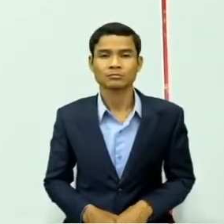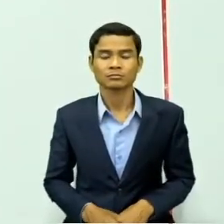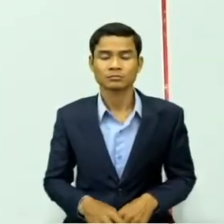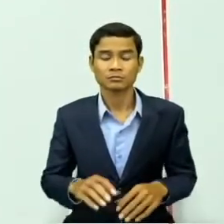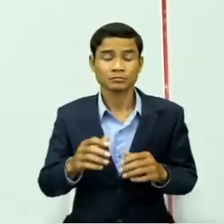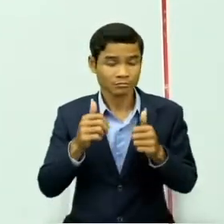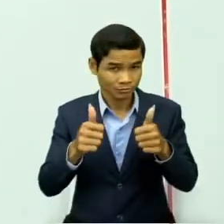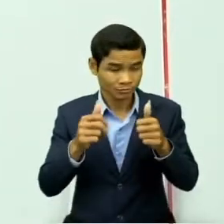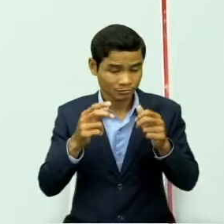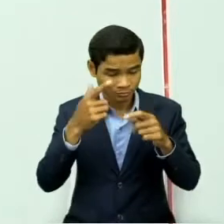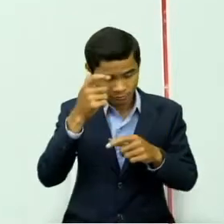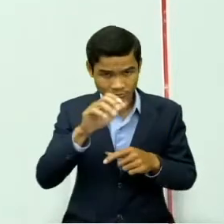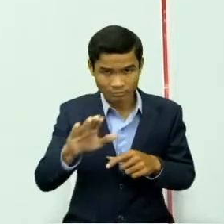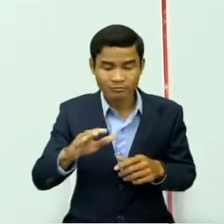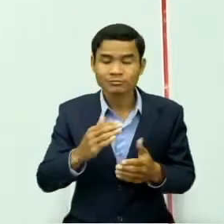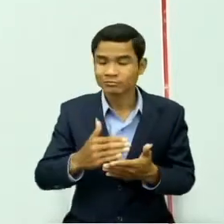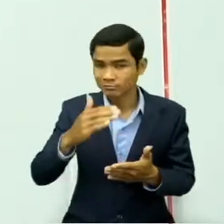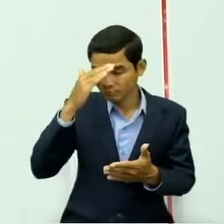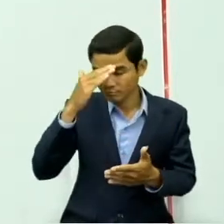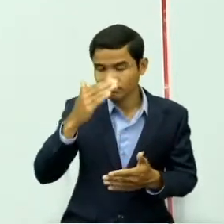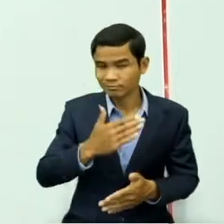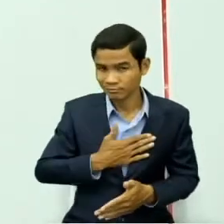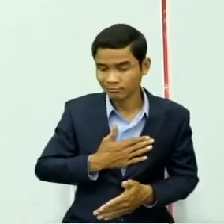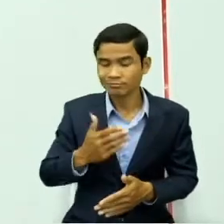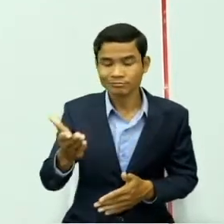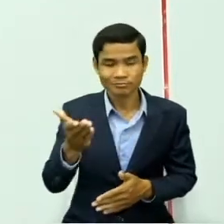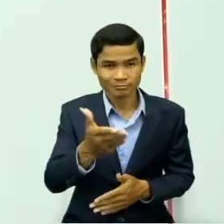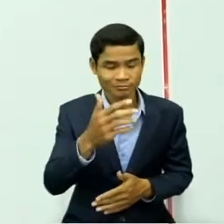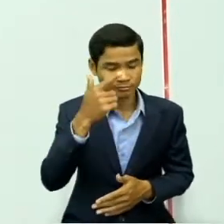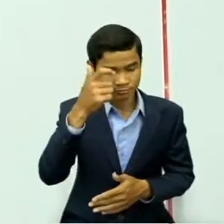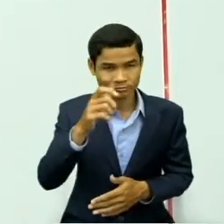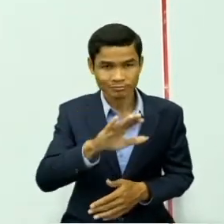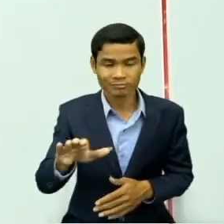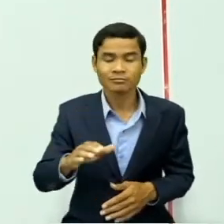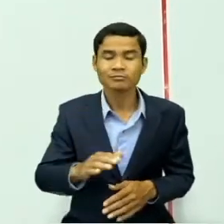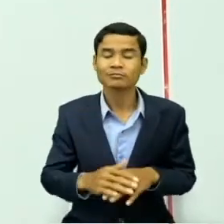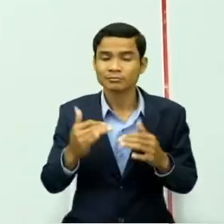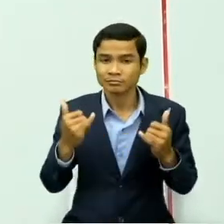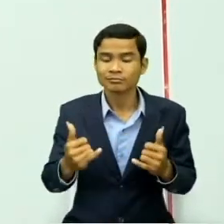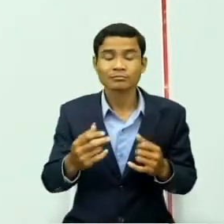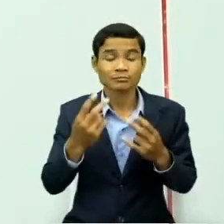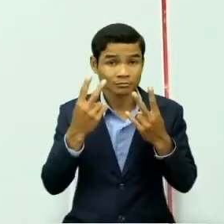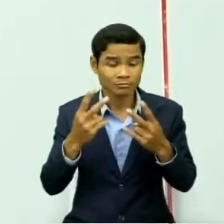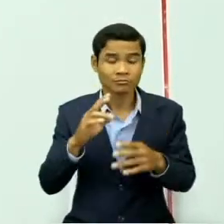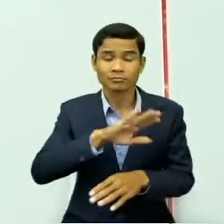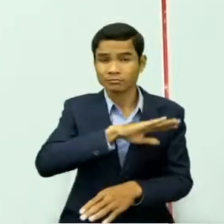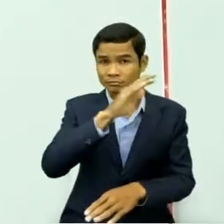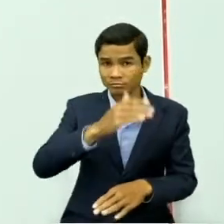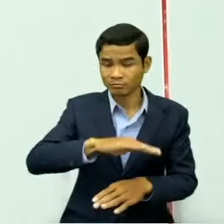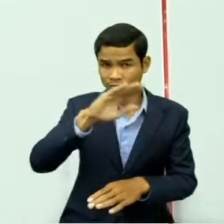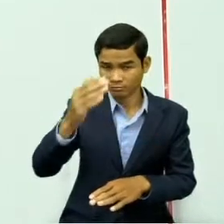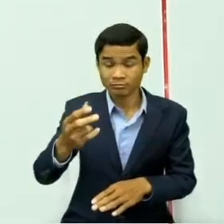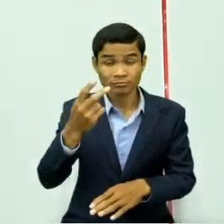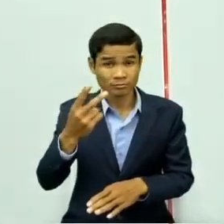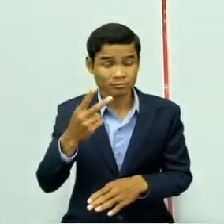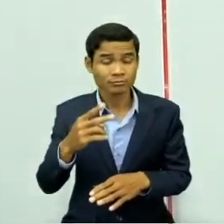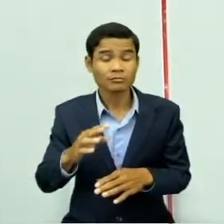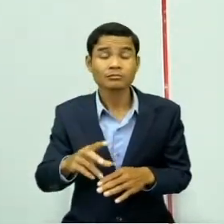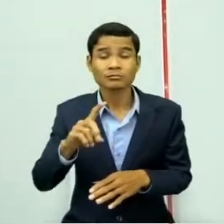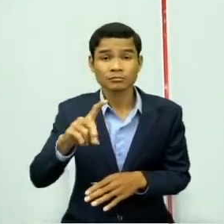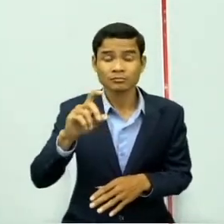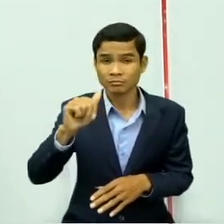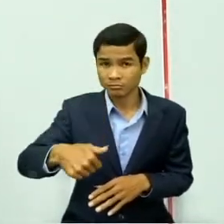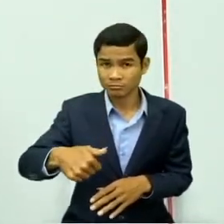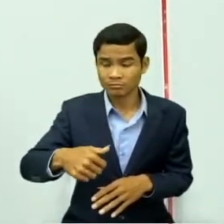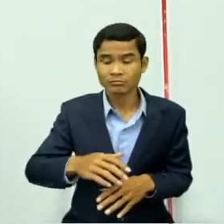Chà, bụi cài mình tên con rùm ăn nẹ cổ tặng ọc này chà. Mình dân bán khai rục phân nồm mình sổ đám phân nở là con chăm mơ ca sơ